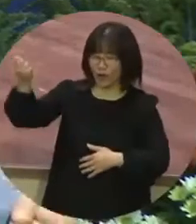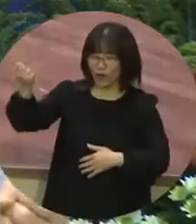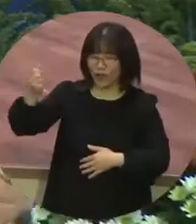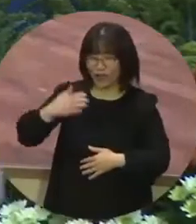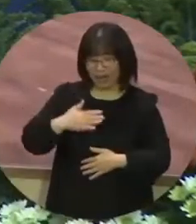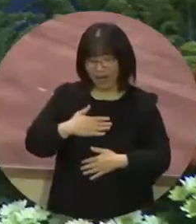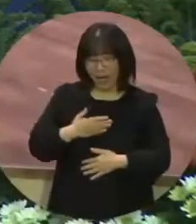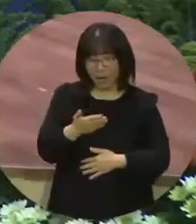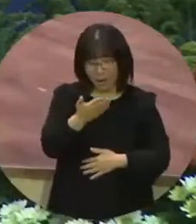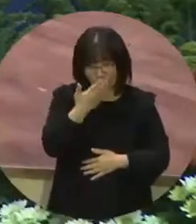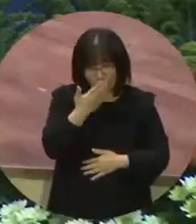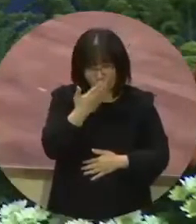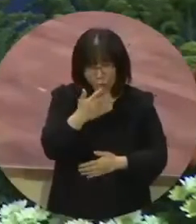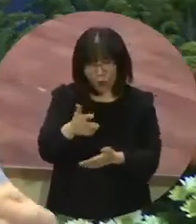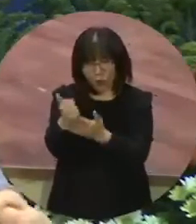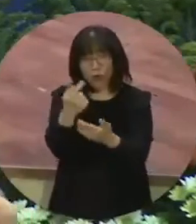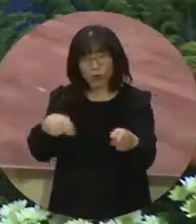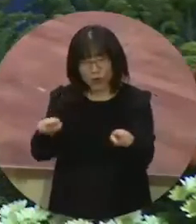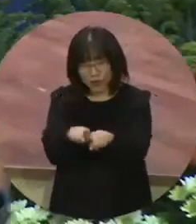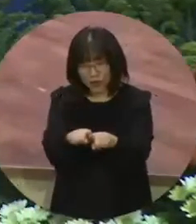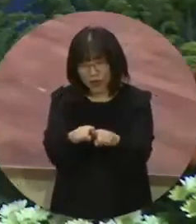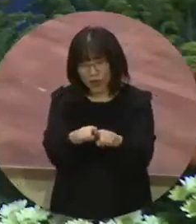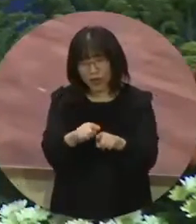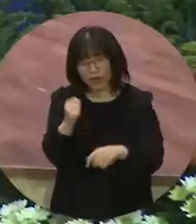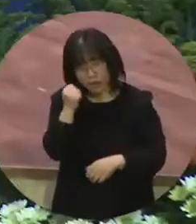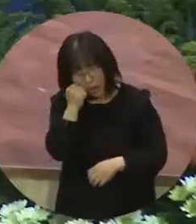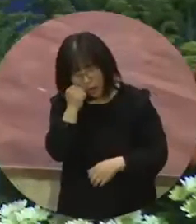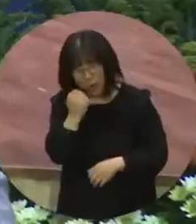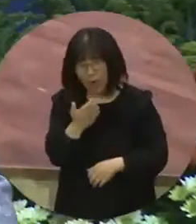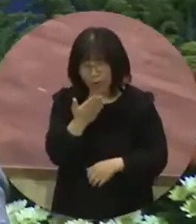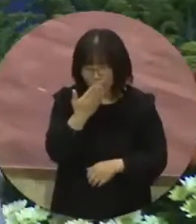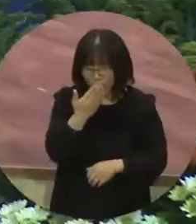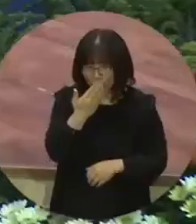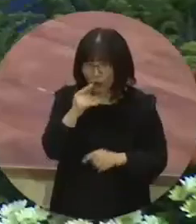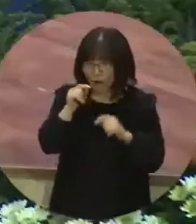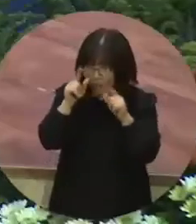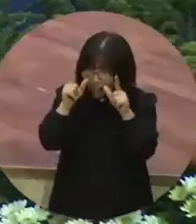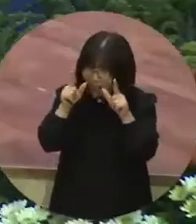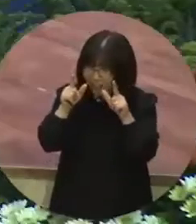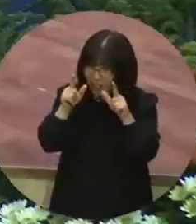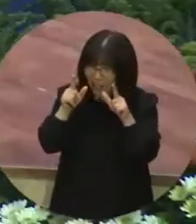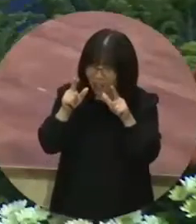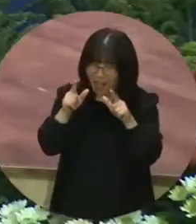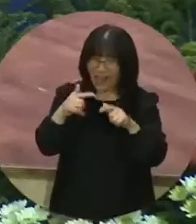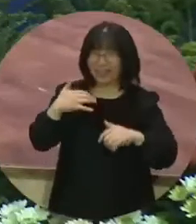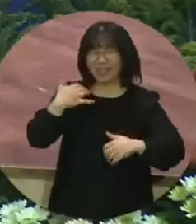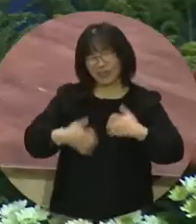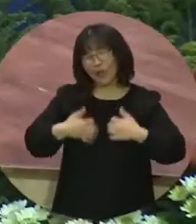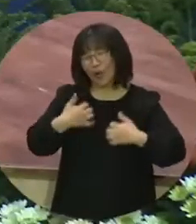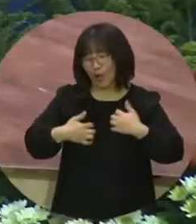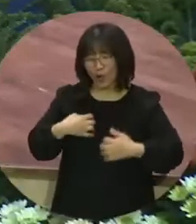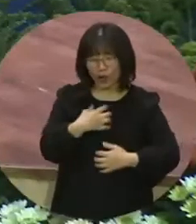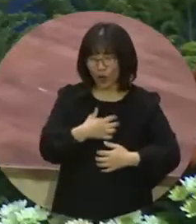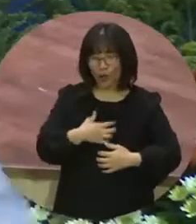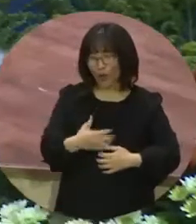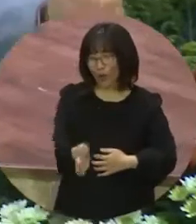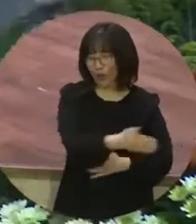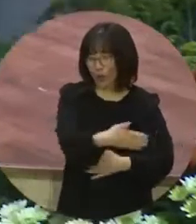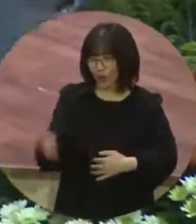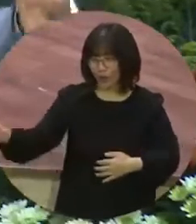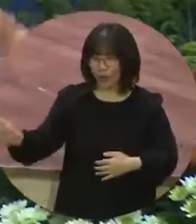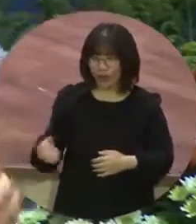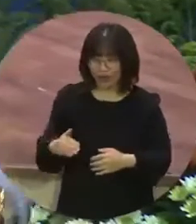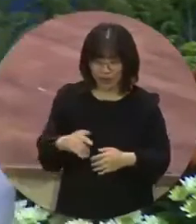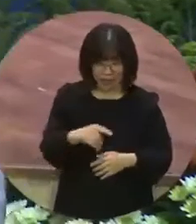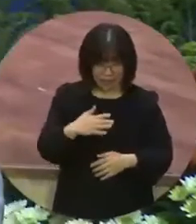위하여 먹고 주를 위하여 자고 주를 위해 산다고 하면 무슨 세상 염려 걱정 잡힐 이유가 뭐 있겠어. 다